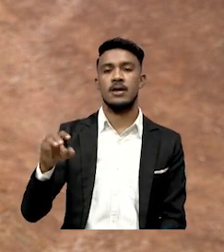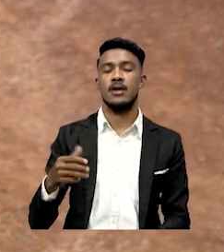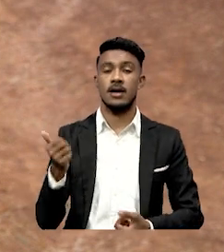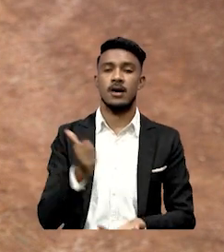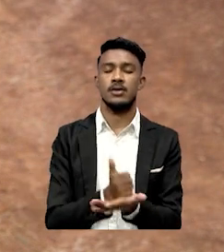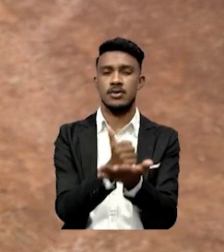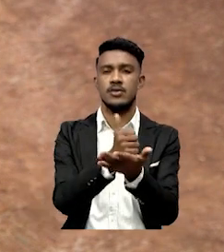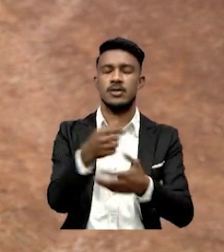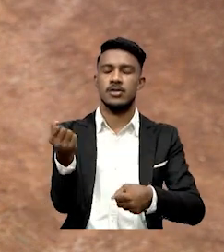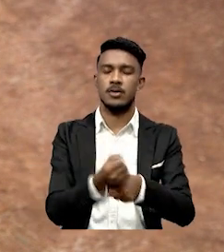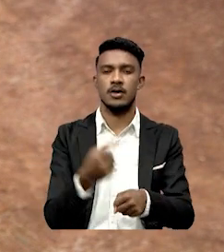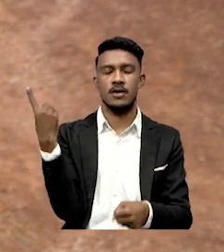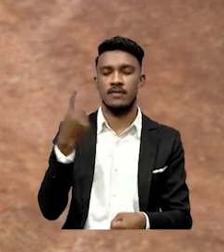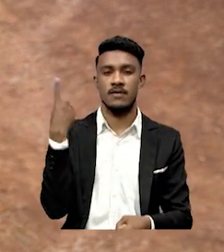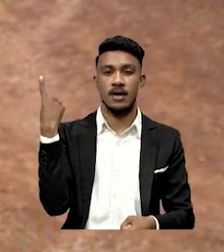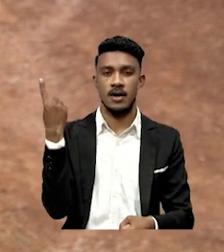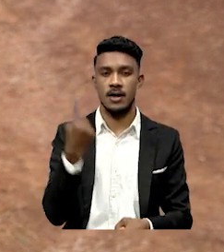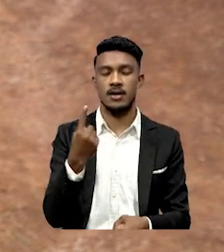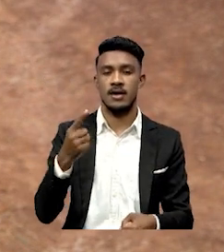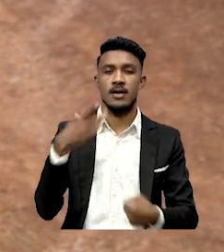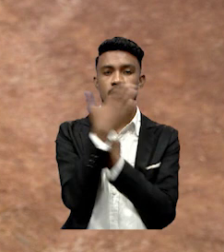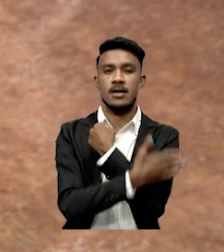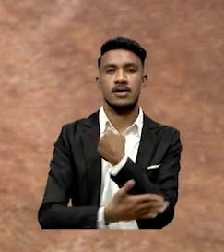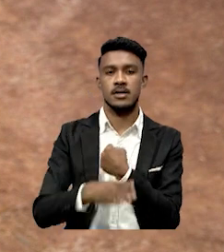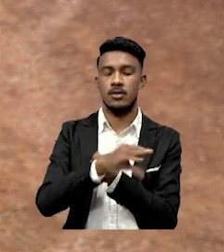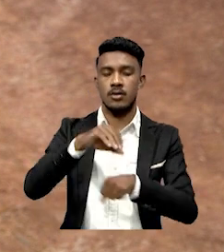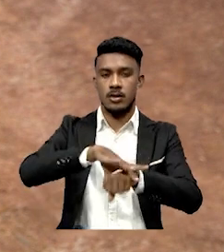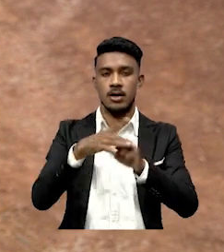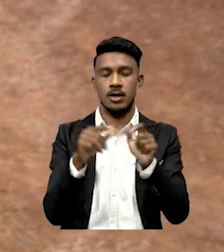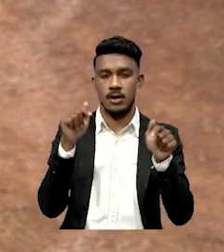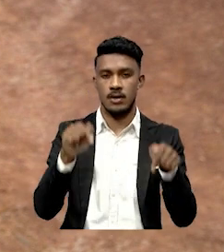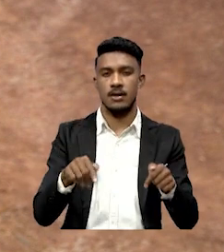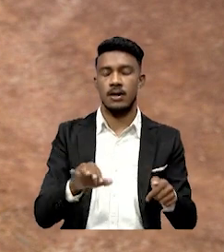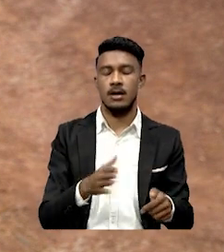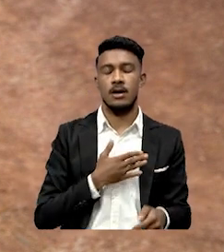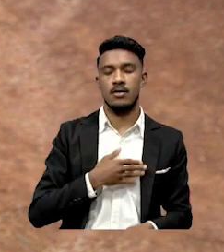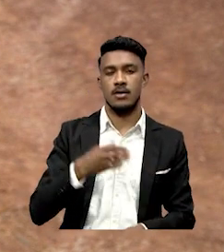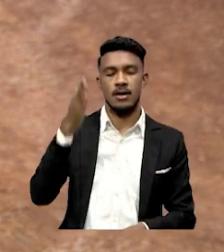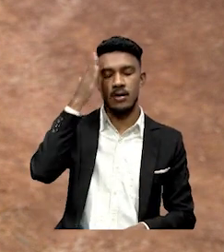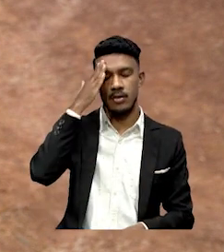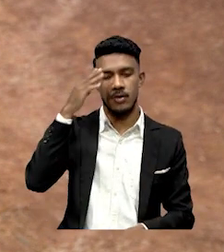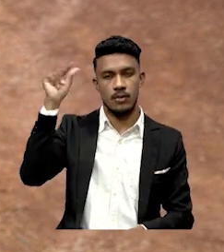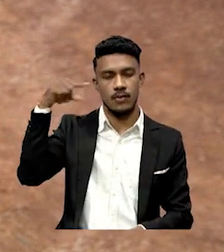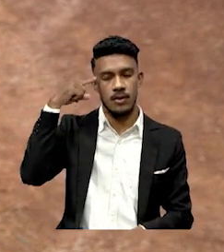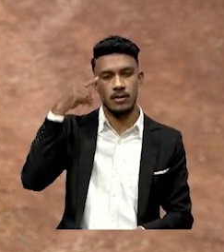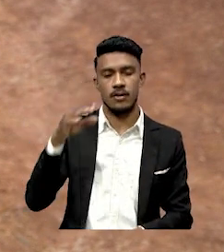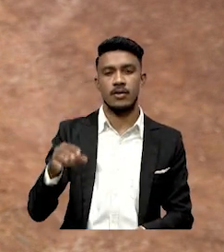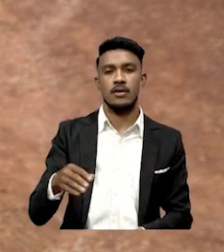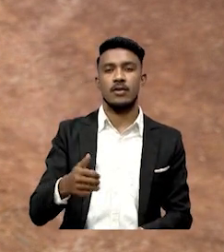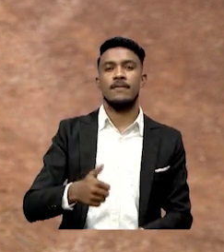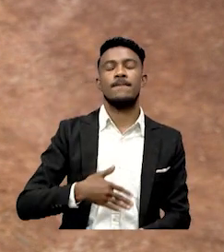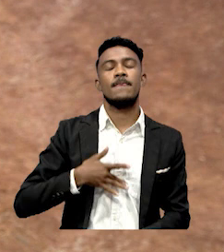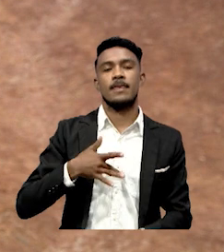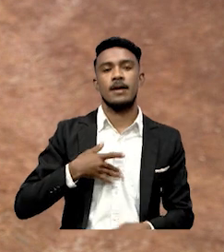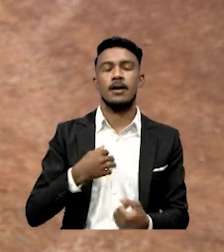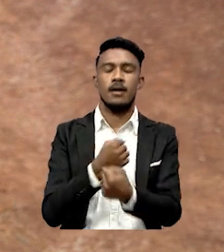dana, horai dana. Hau ni rekomendasau karek governo ia laran luak. Ohin